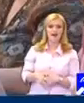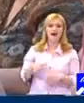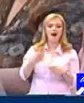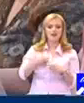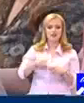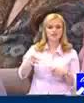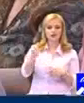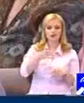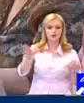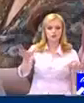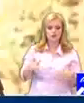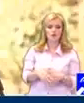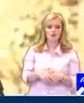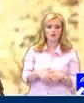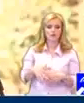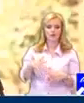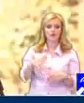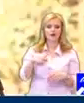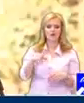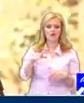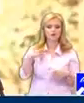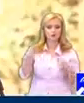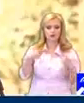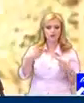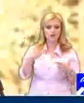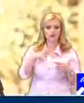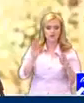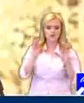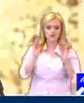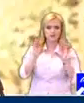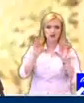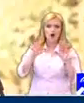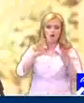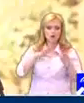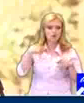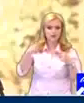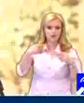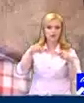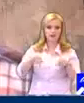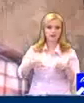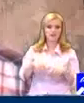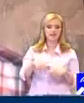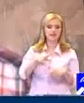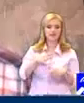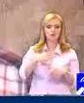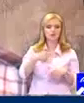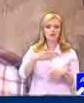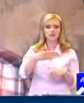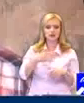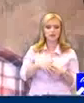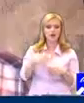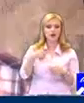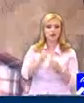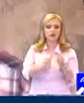fost pomenită încă pe harta, prima harta lumii, al Ptolemeu, nu are dreptul să stea într-o parte. La noi fiecare sat